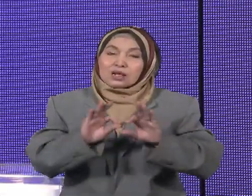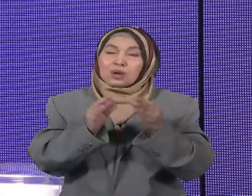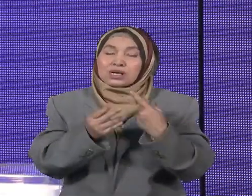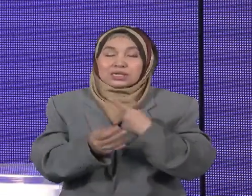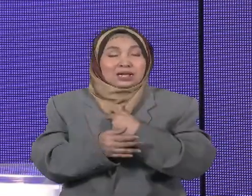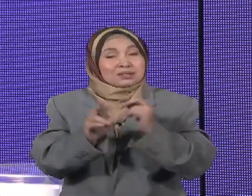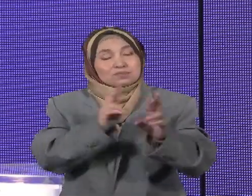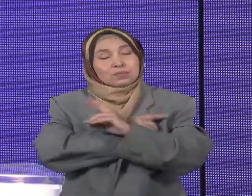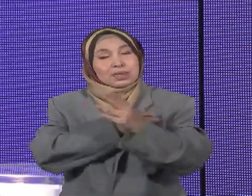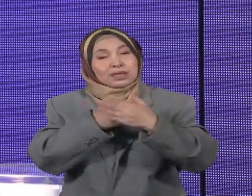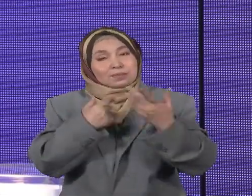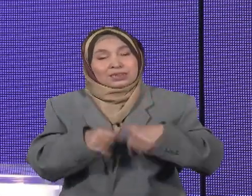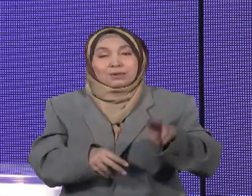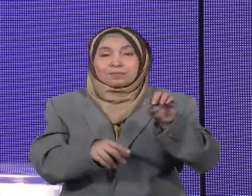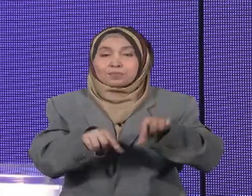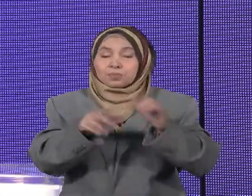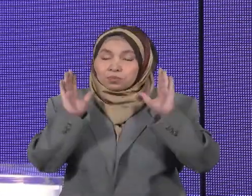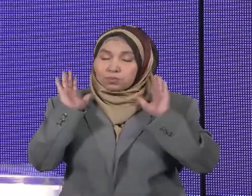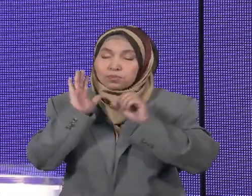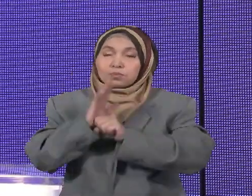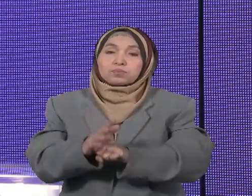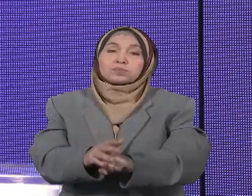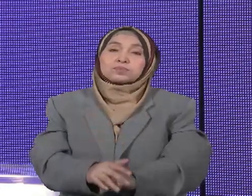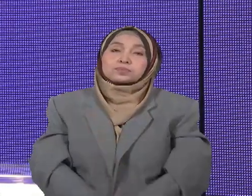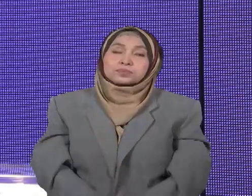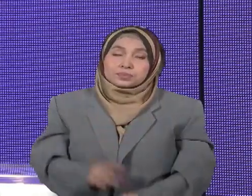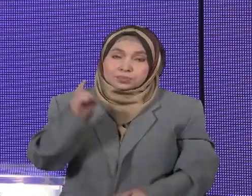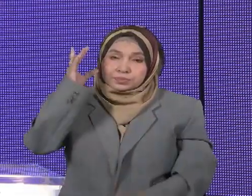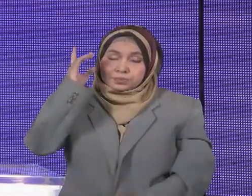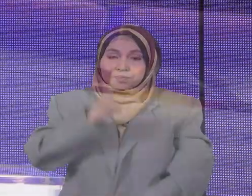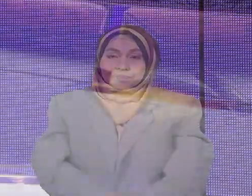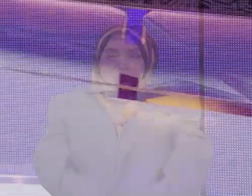Kita berehat sebentar, kembali semula selepas ini mengenai Quran Time, Quran Salat Infaq, insyaAllah.